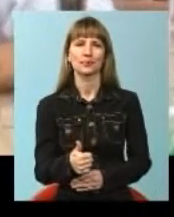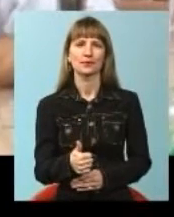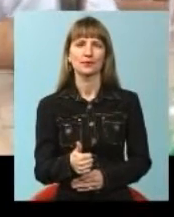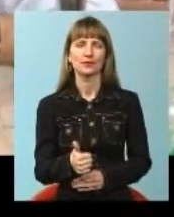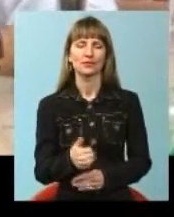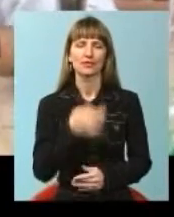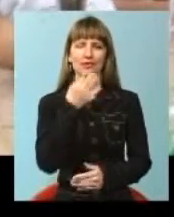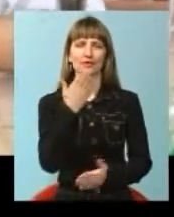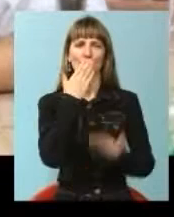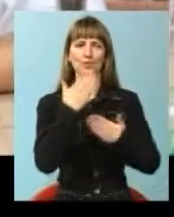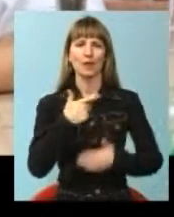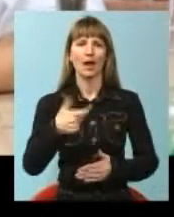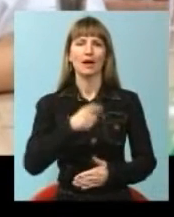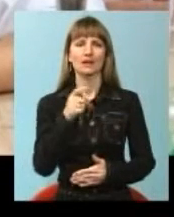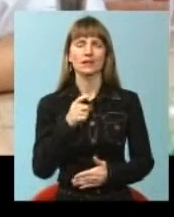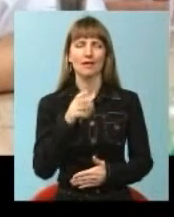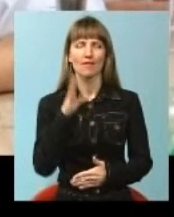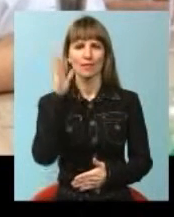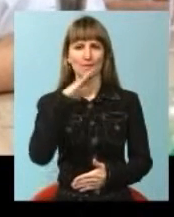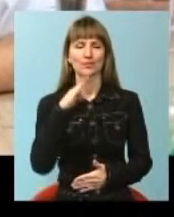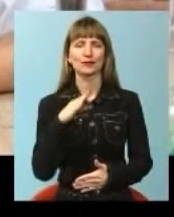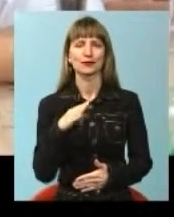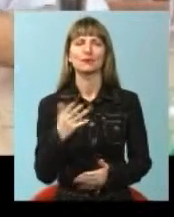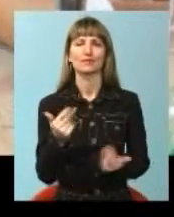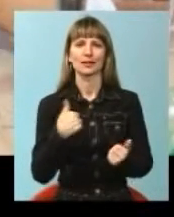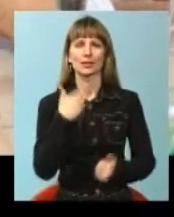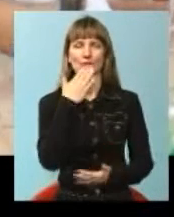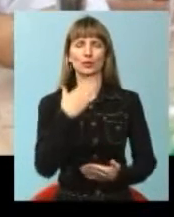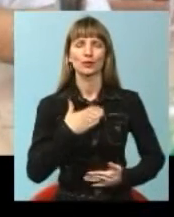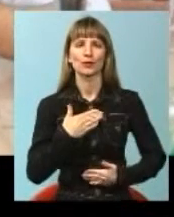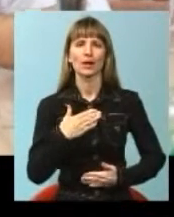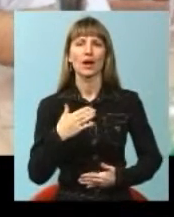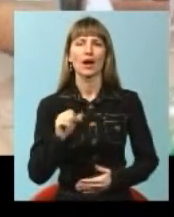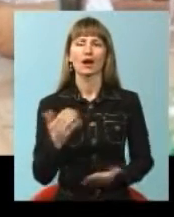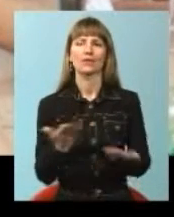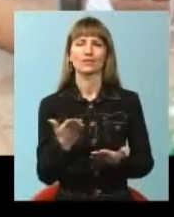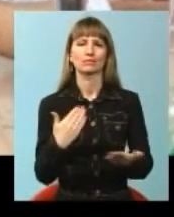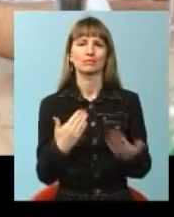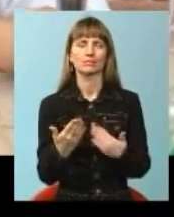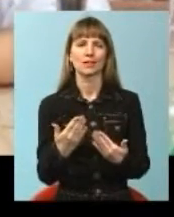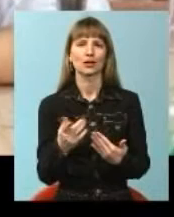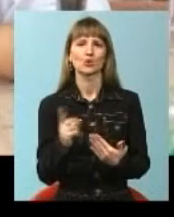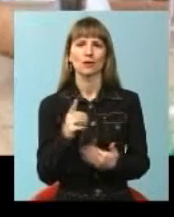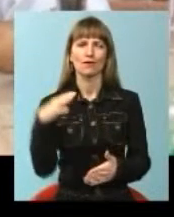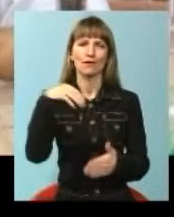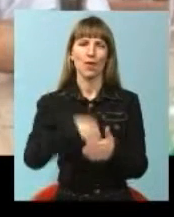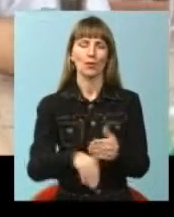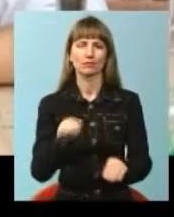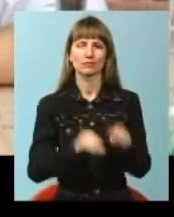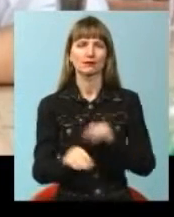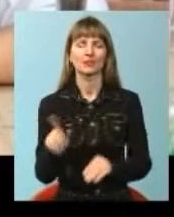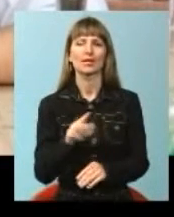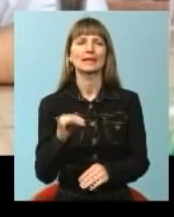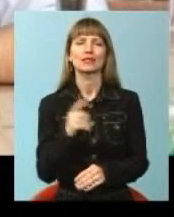скажіть, ви любите газовану воду? Ну так, полюбляю. А як ви вважаєте, що в неї входить? І з чого